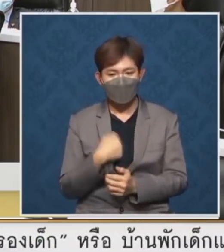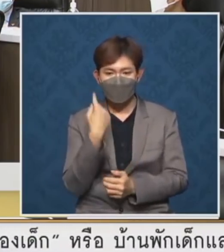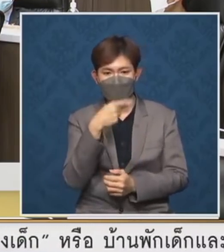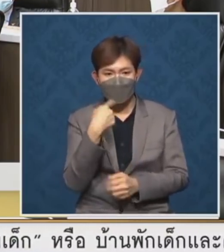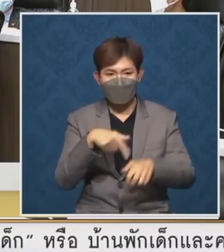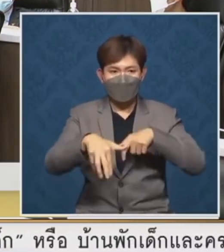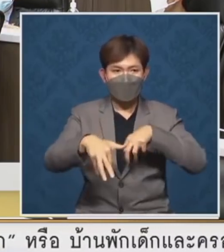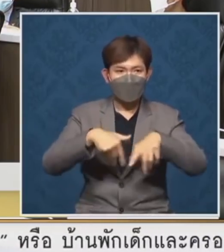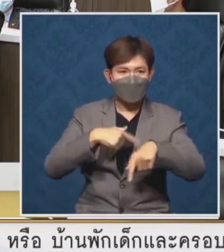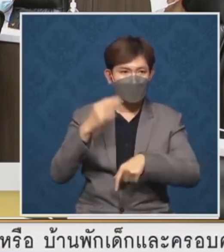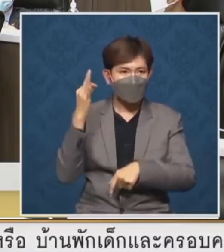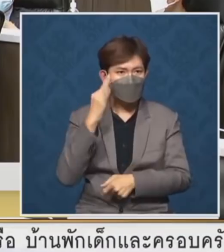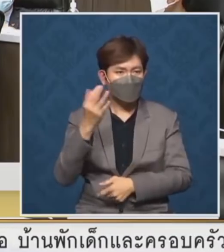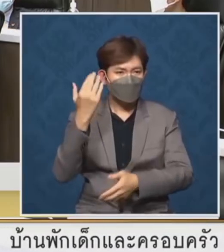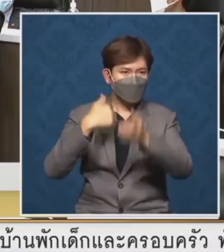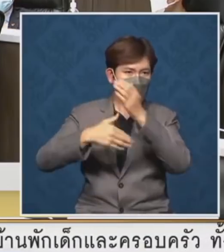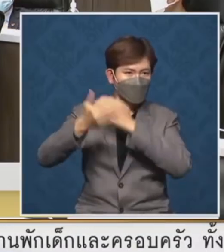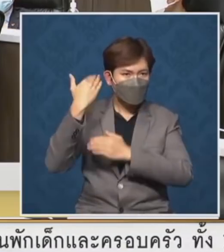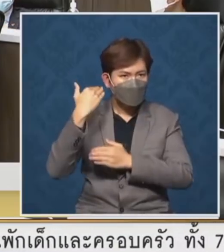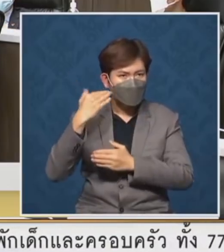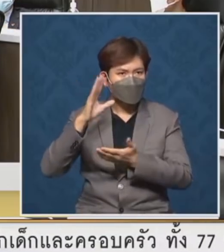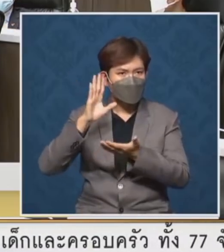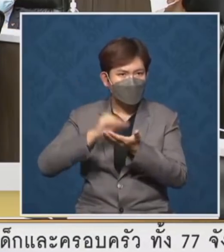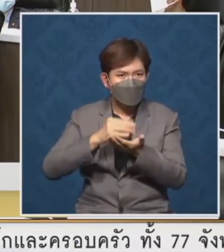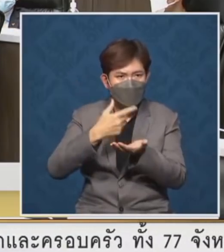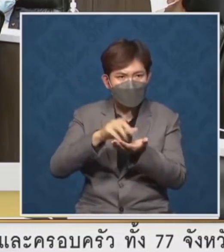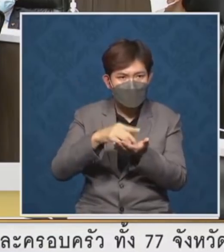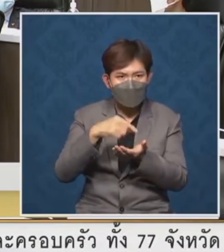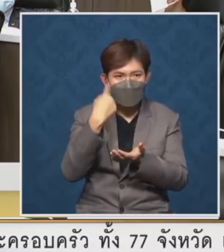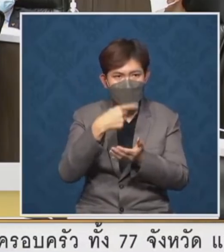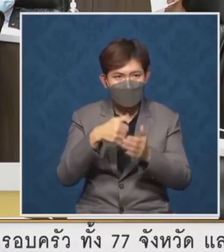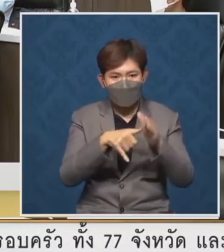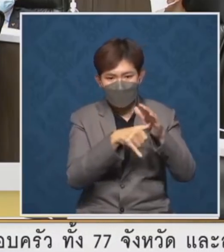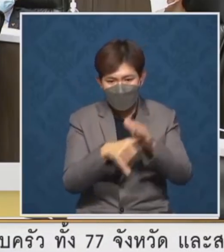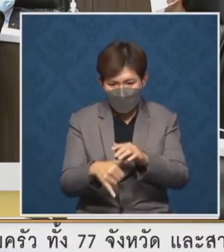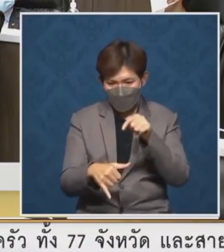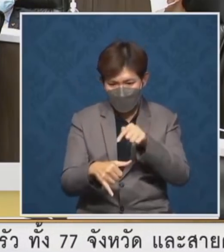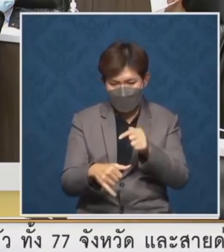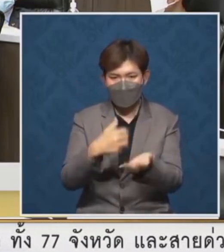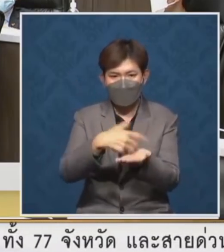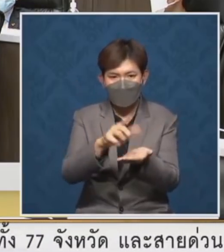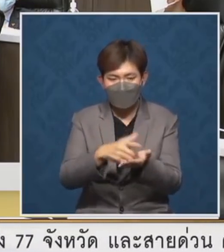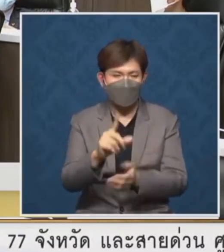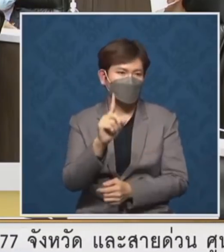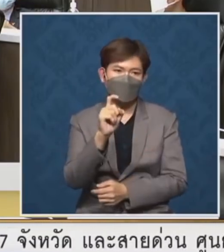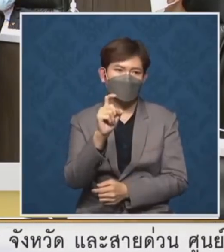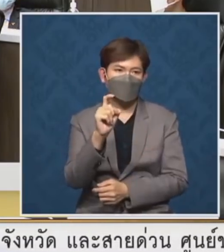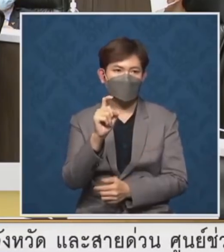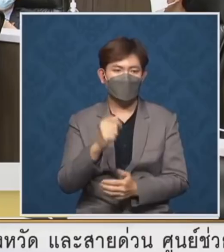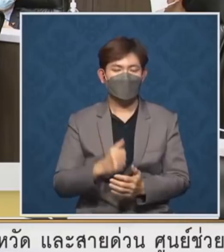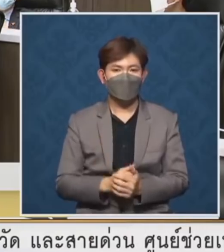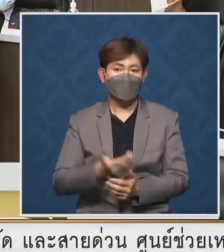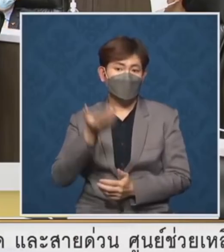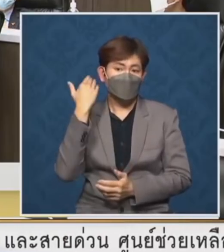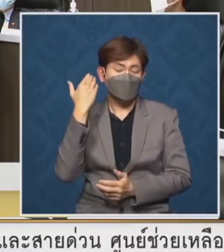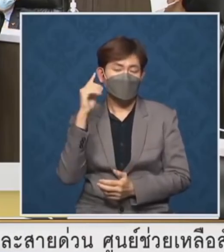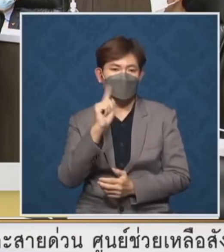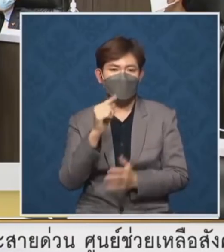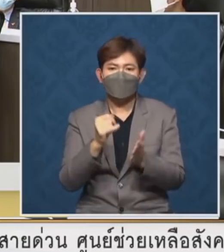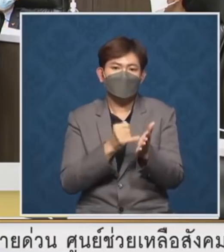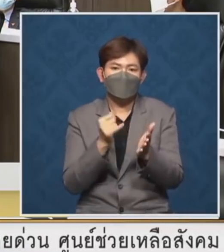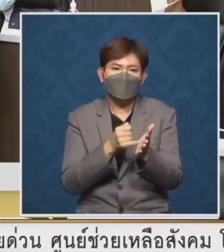นได้ยินประวัติศาสตร์ที่ถูกเล่าโดยผู้กดขี่ผู้ถูกกดขี่ครับเมื่อก่อนอาจจะเป็นเรื่องง่